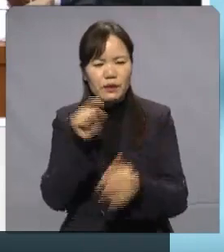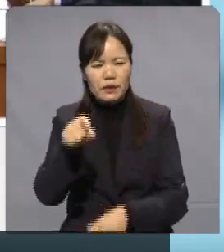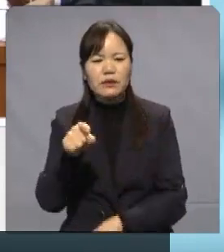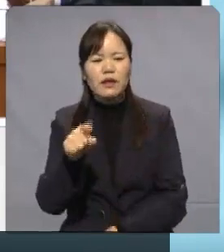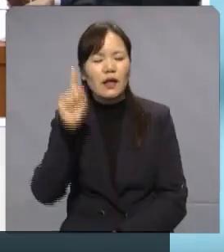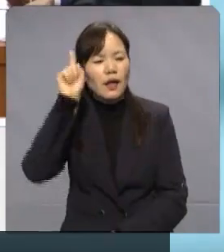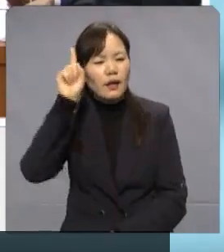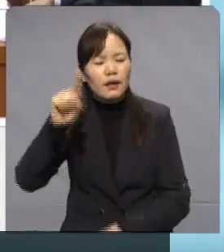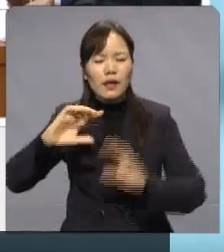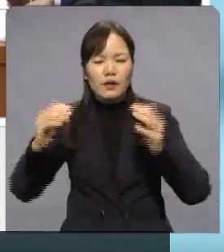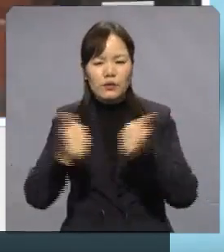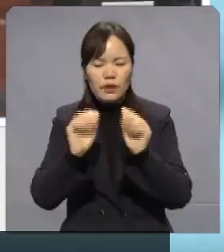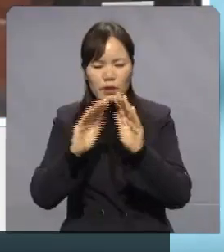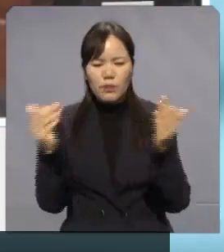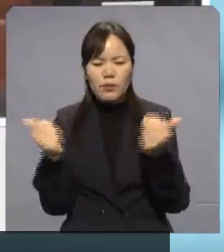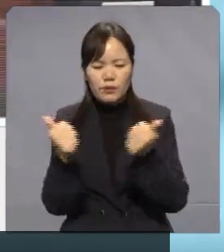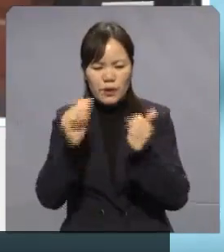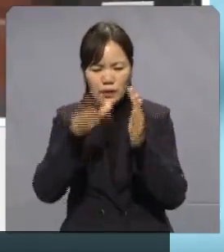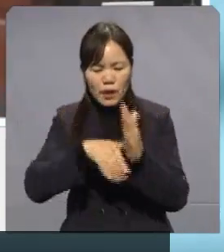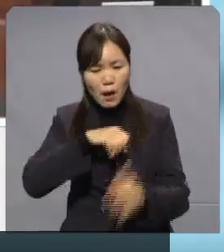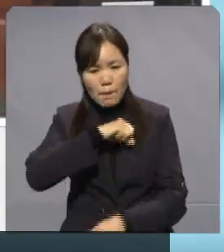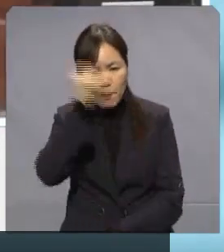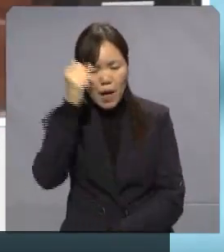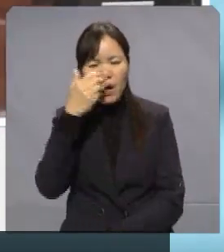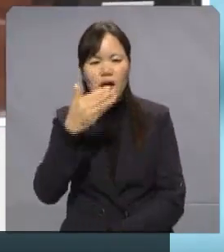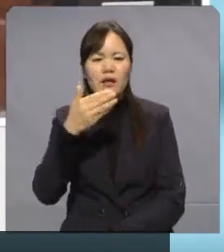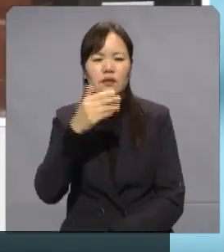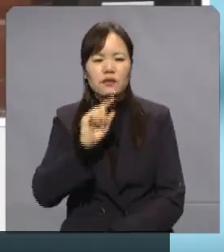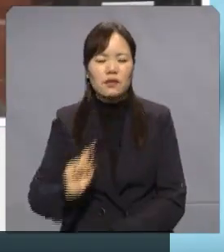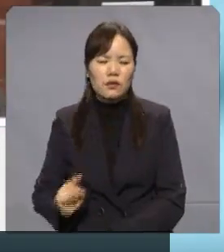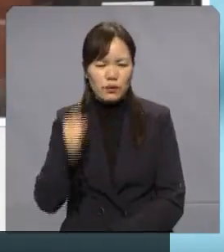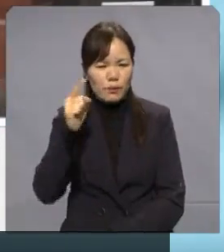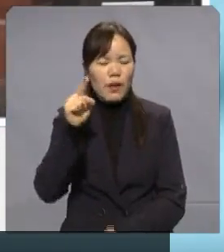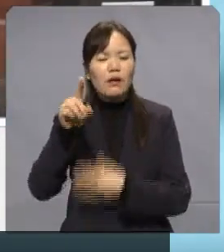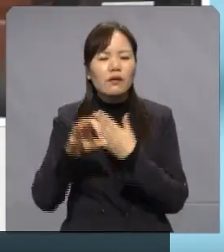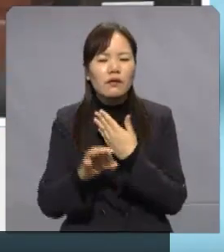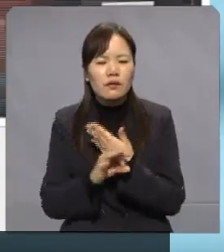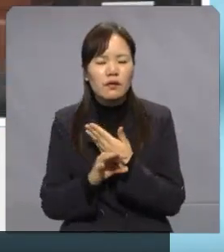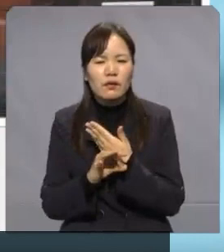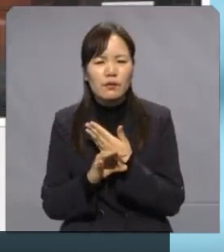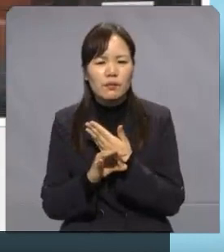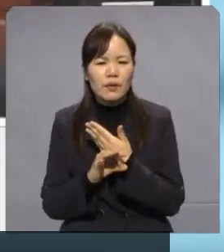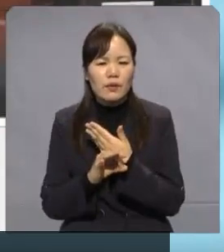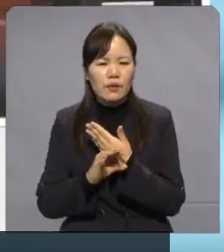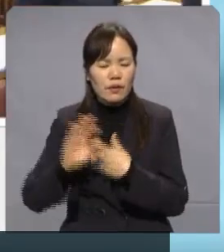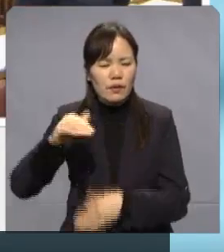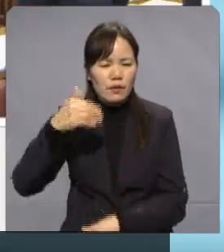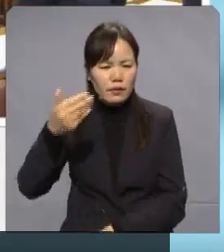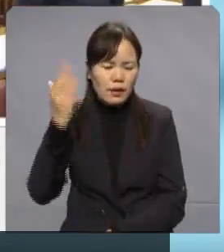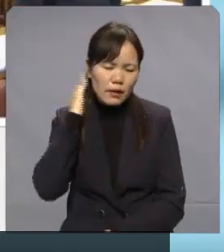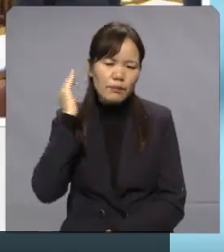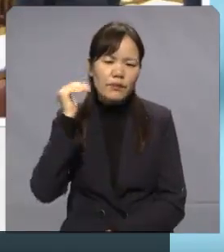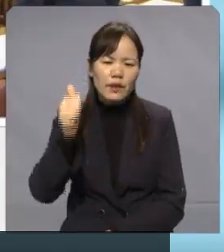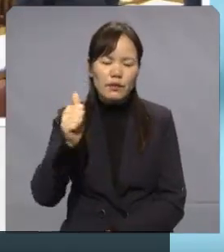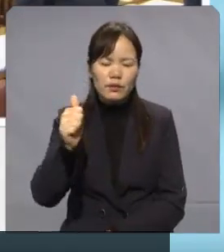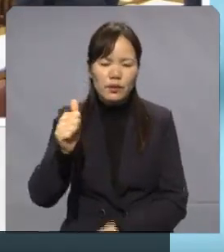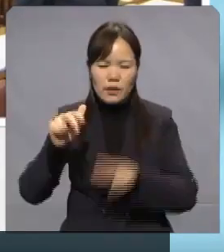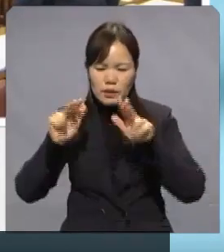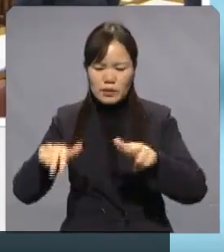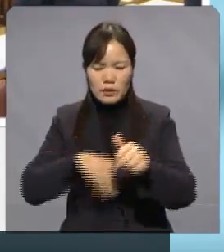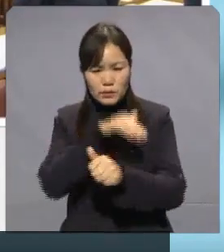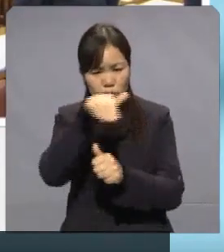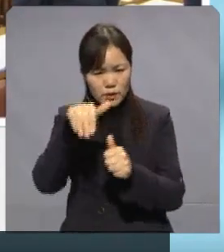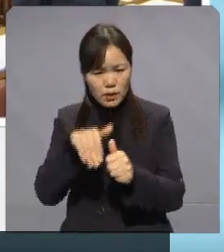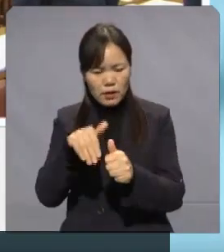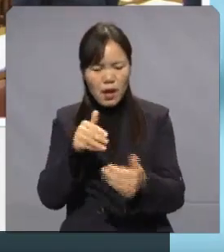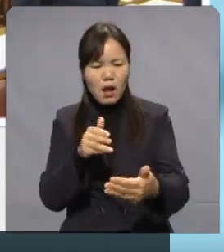건의안이 내일 국회 본회의에서 통과가 될 가능성이 좀 높다고 보고 그러면 그거를 바통을 넘겨받은 대통령은 아마 지금 상황이라면